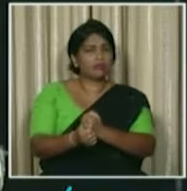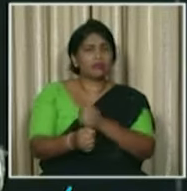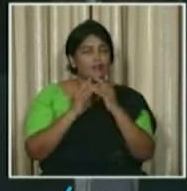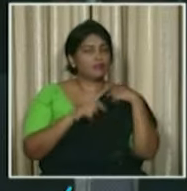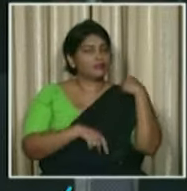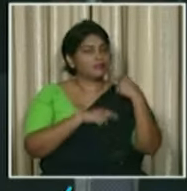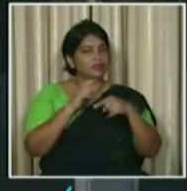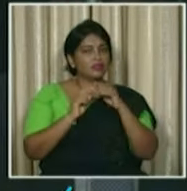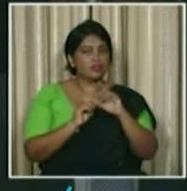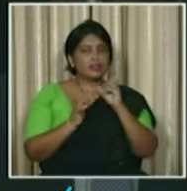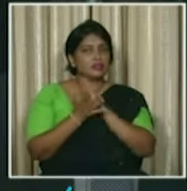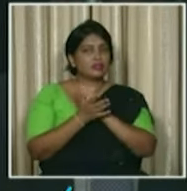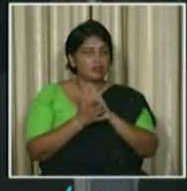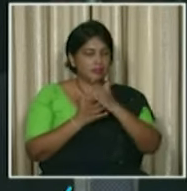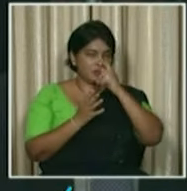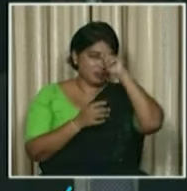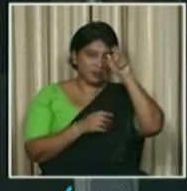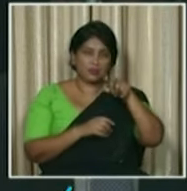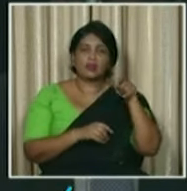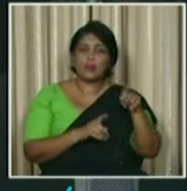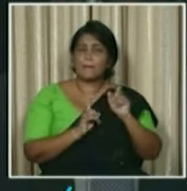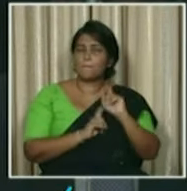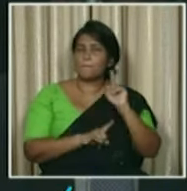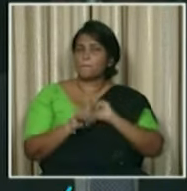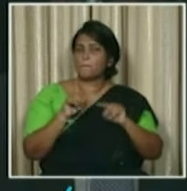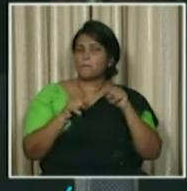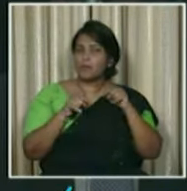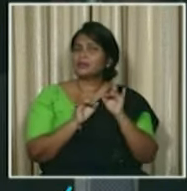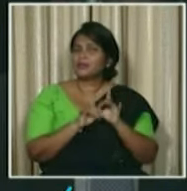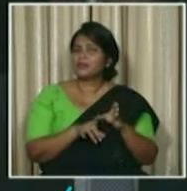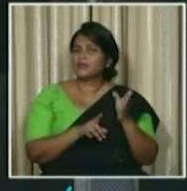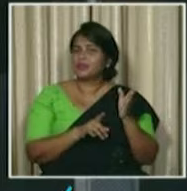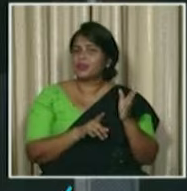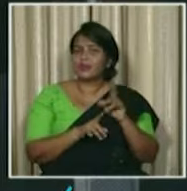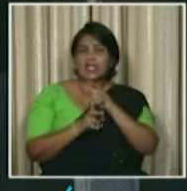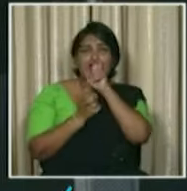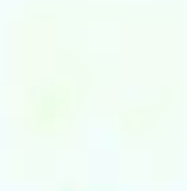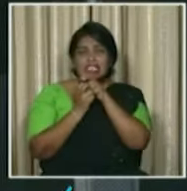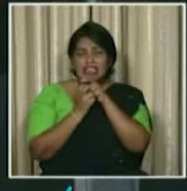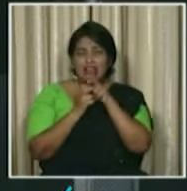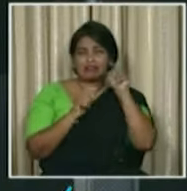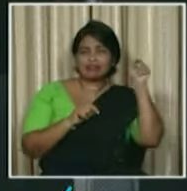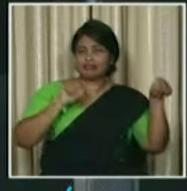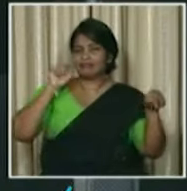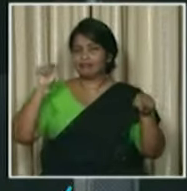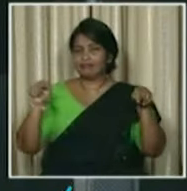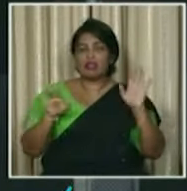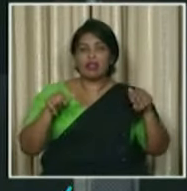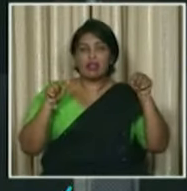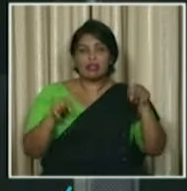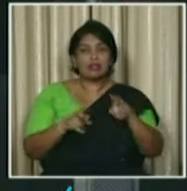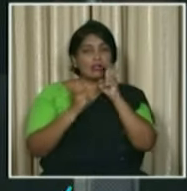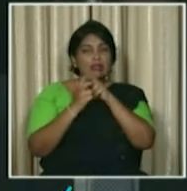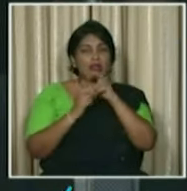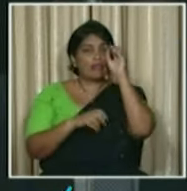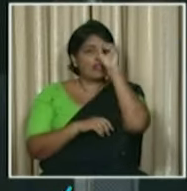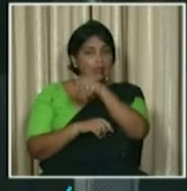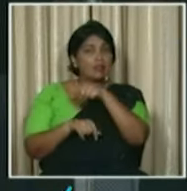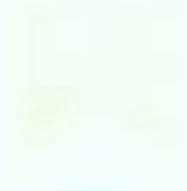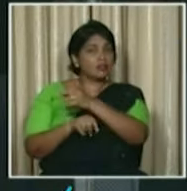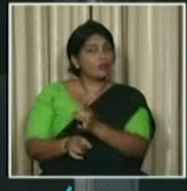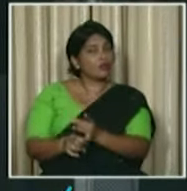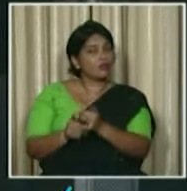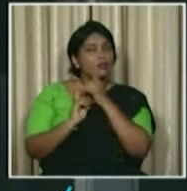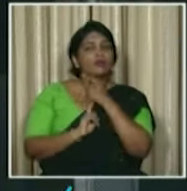ගන්නේ නැත්තේ? චන්දිමා වීරක්කොඩි මැතිතුමා මේ පාර්ලිමේන්තුවේ අද හැසිරෙන විදිය ගිරව් වැටිච්ච තැන් දෙකක් ඒ වගේ අද ගිරියව වැටිලා ඉන්න තැනේ